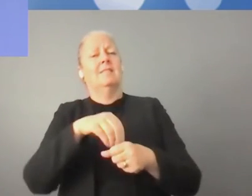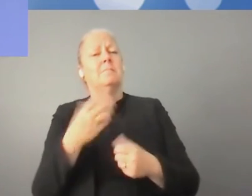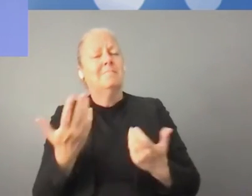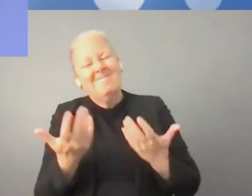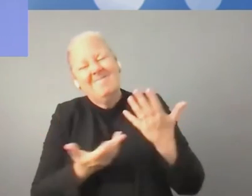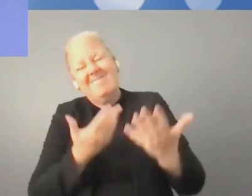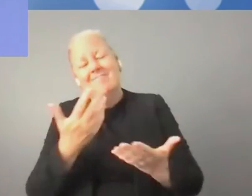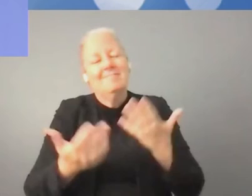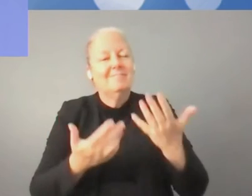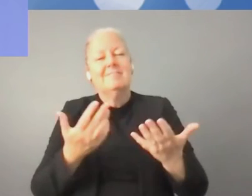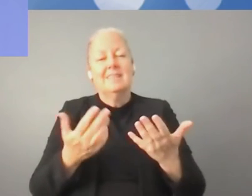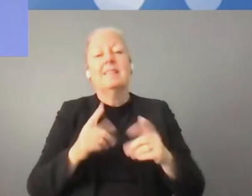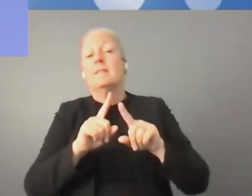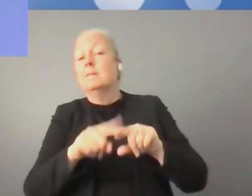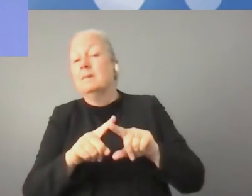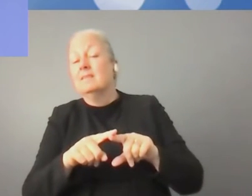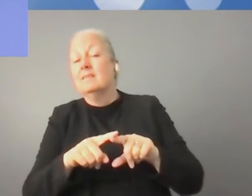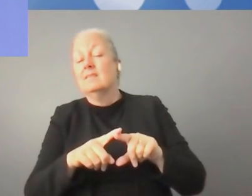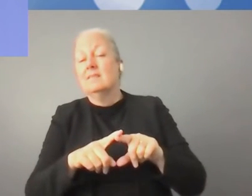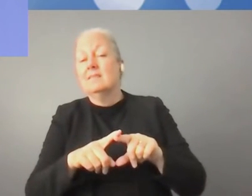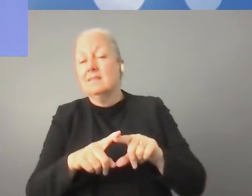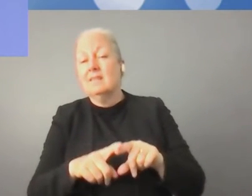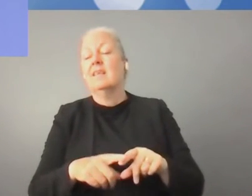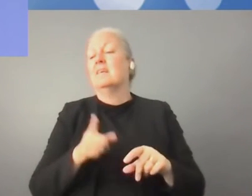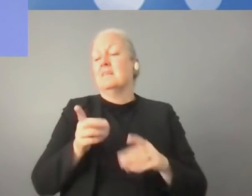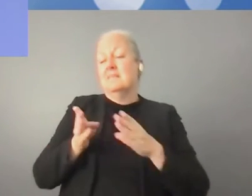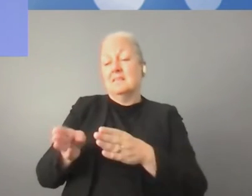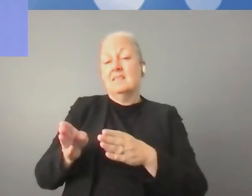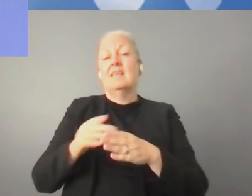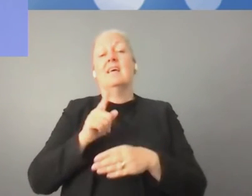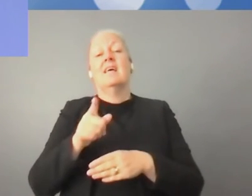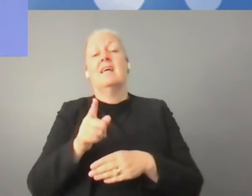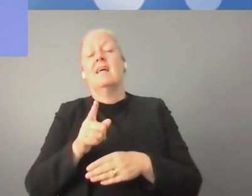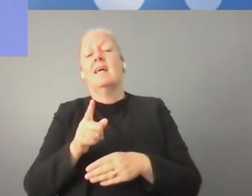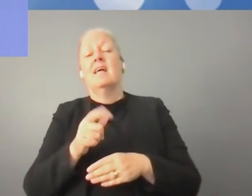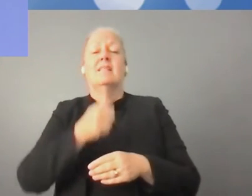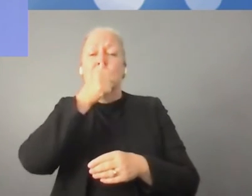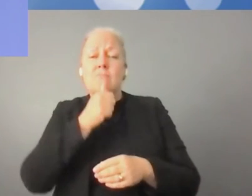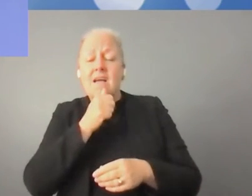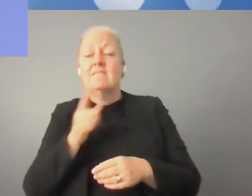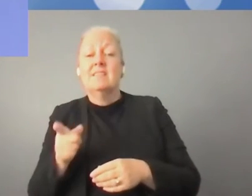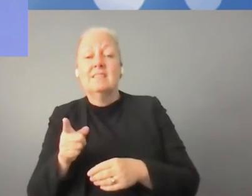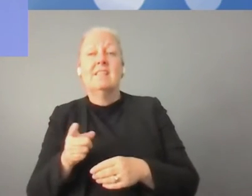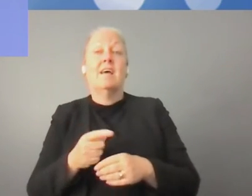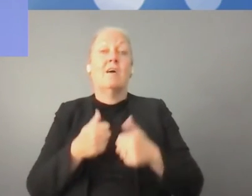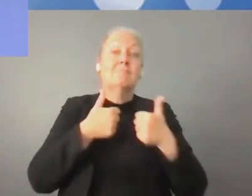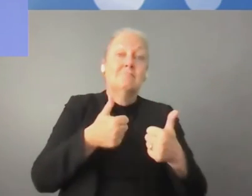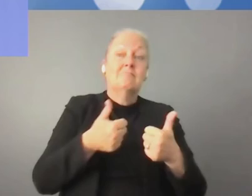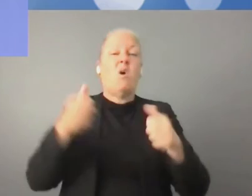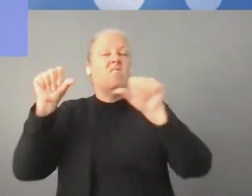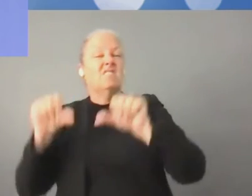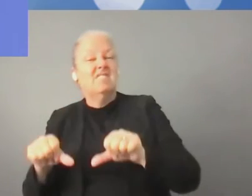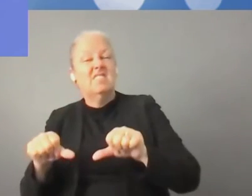бизнес-деятельность. Речь шла также и о евросоюзных фондах. Конечно, все мы